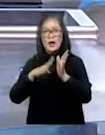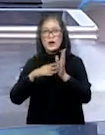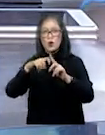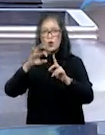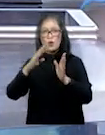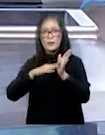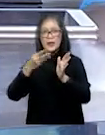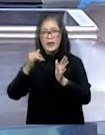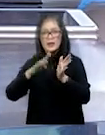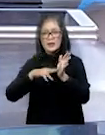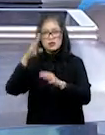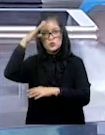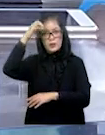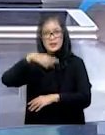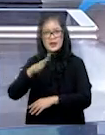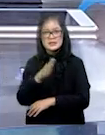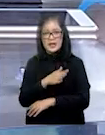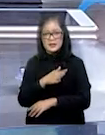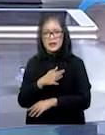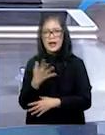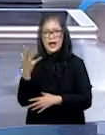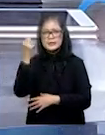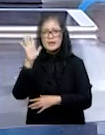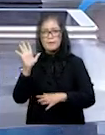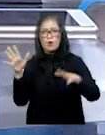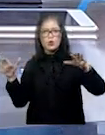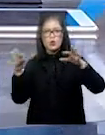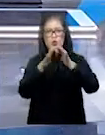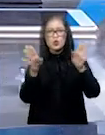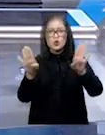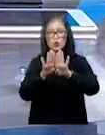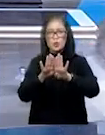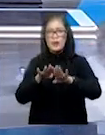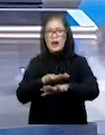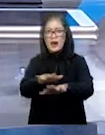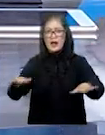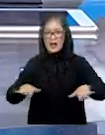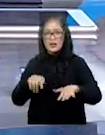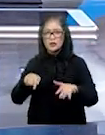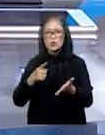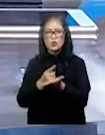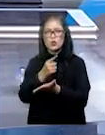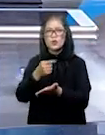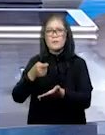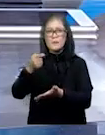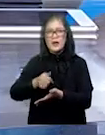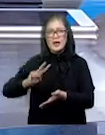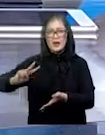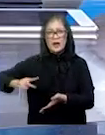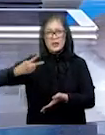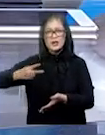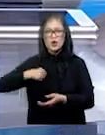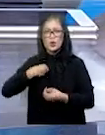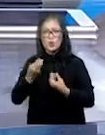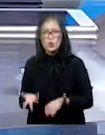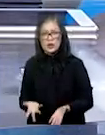mengancam akan menyegel sekolah. Ahli waris pemilik lahan menuntut pembayaran ganti rugi lahan seluas 7 hektar yang dipakai oleh